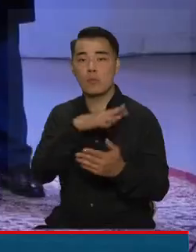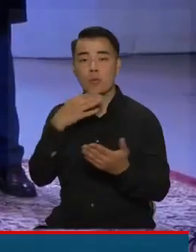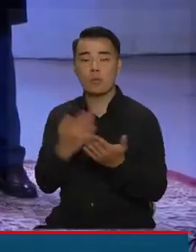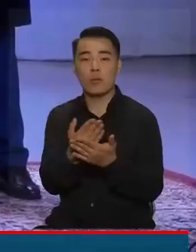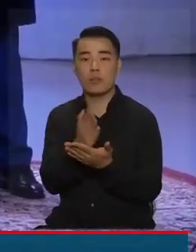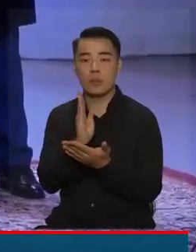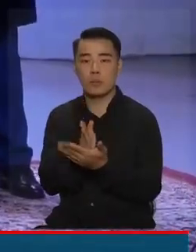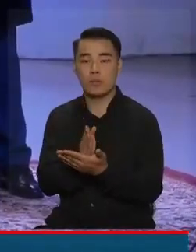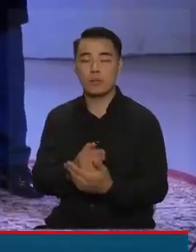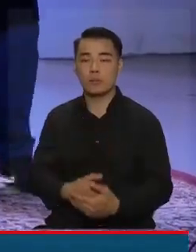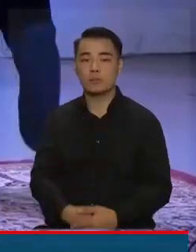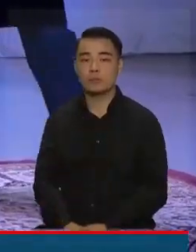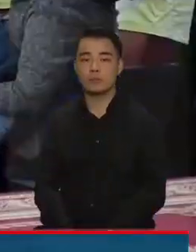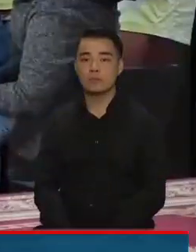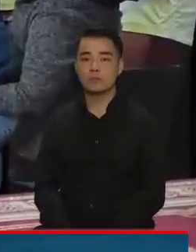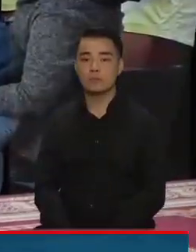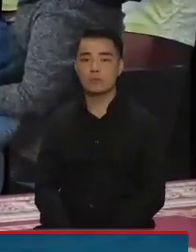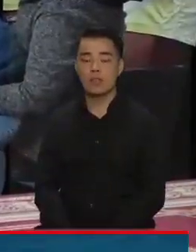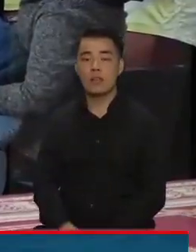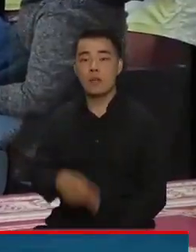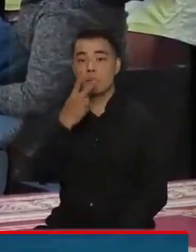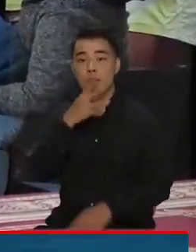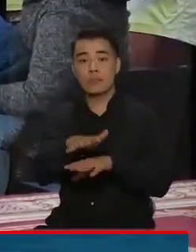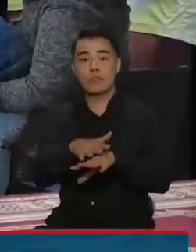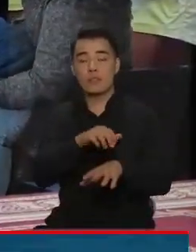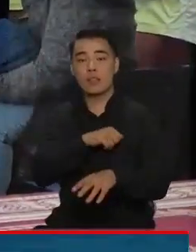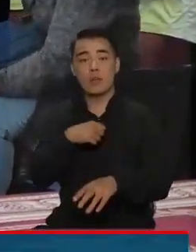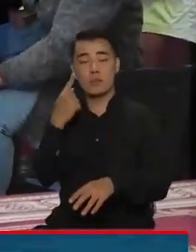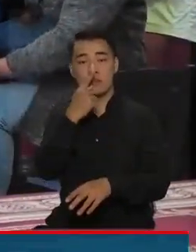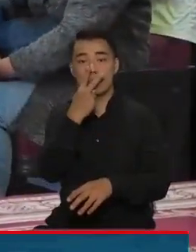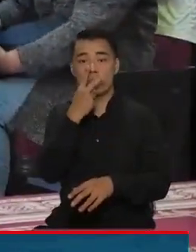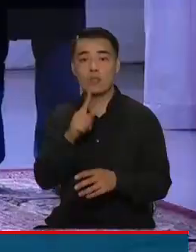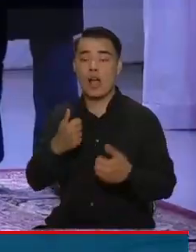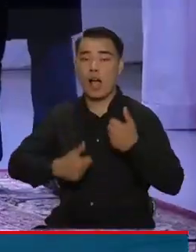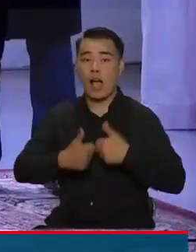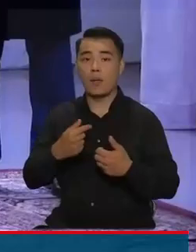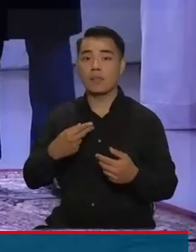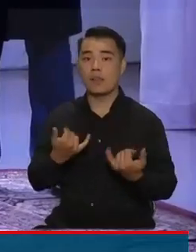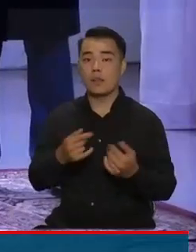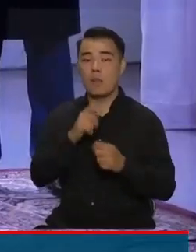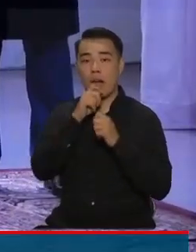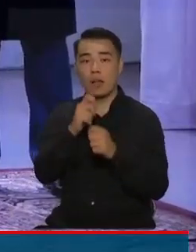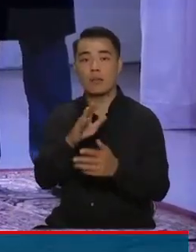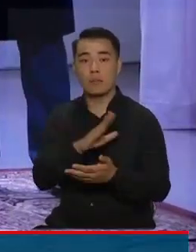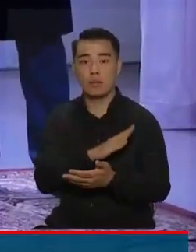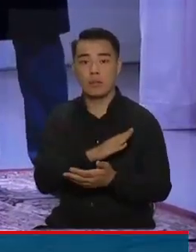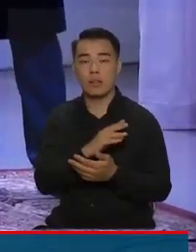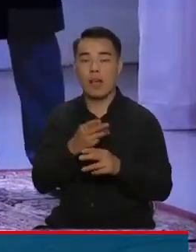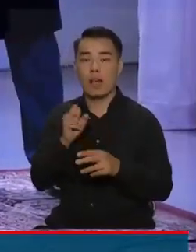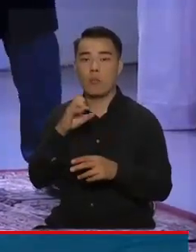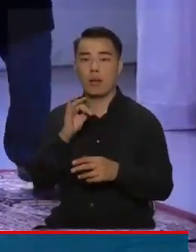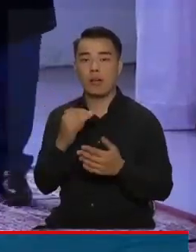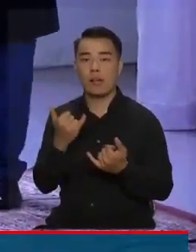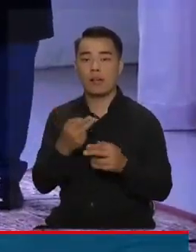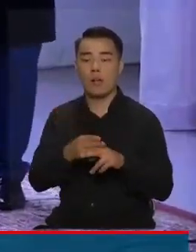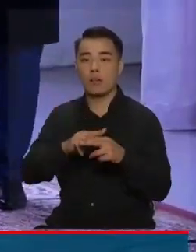болсын. Айшолпан қызымызға. Көрермен көзайымына айналған айтыскерлер үшін де арнайы сыйлықтар тағайындалды. Абайлық